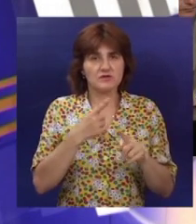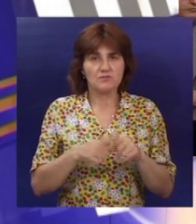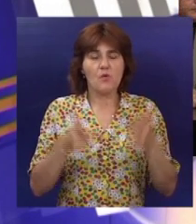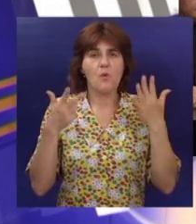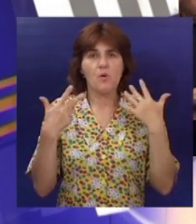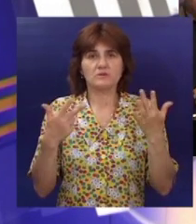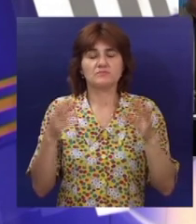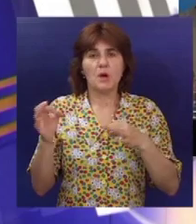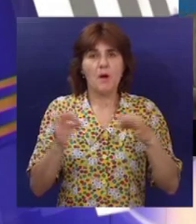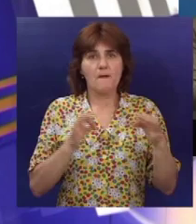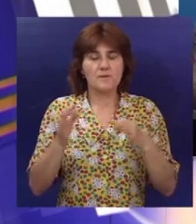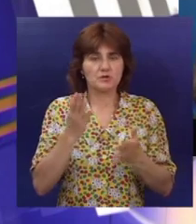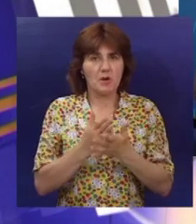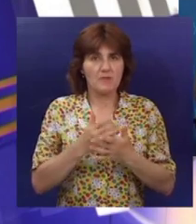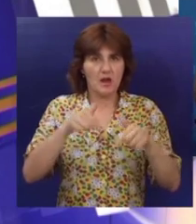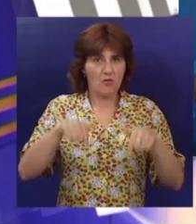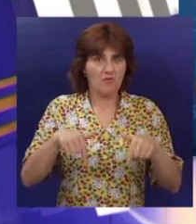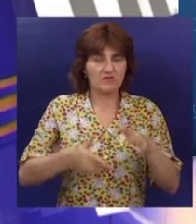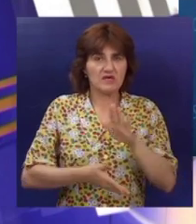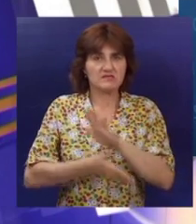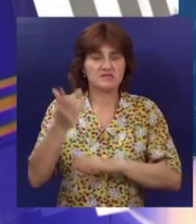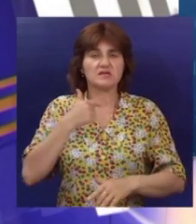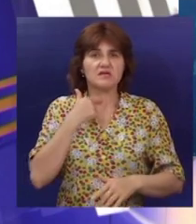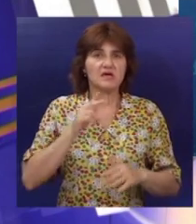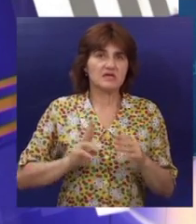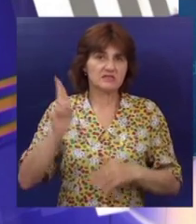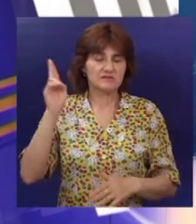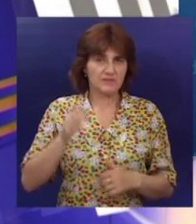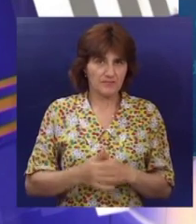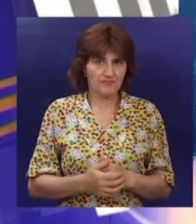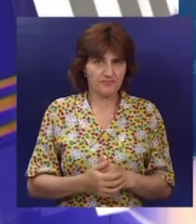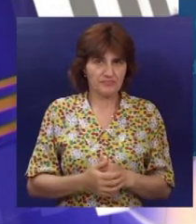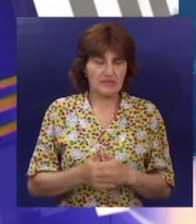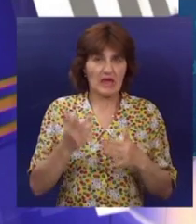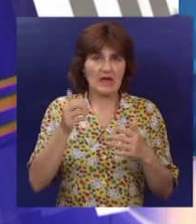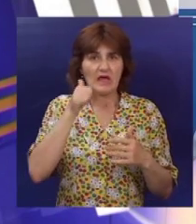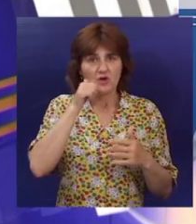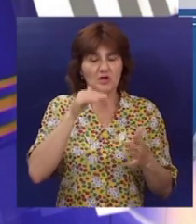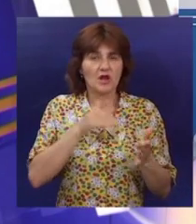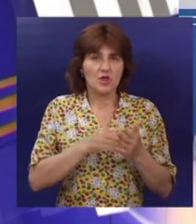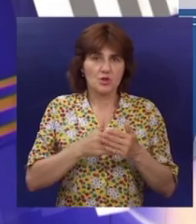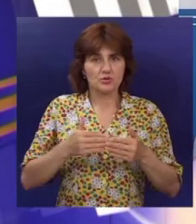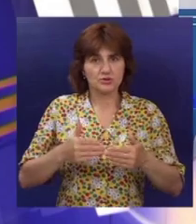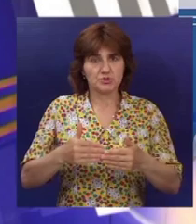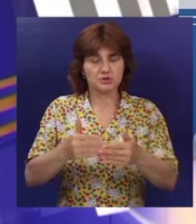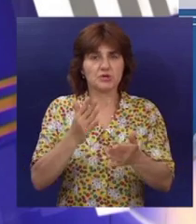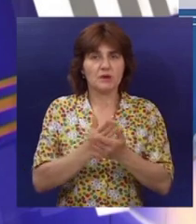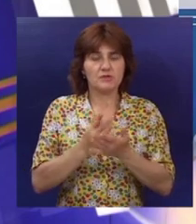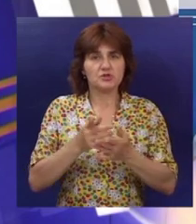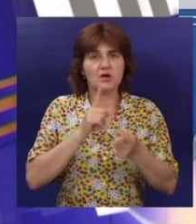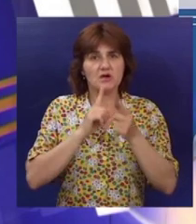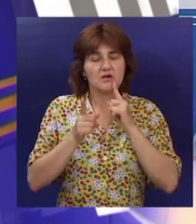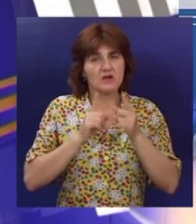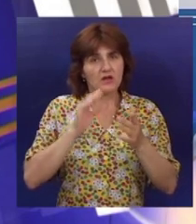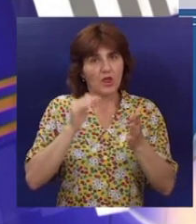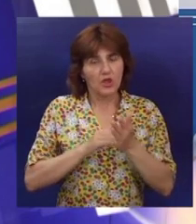predstavlja 80% građana izašlih na izbore 6. maja. U narednih par dana obavit ćemo i unutarstranačke, a i međustranačke razgovore